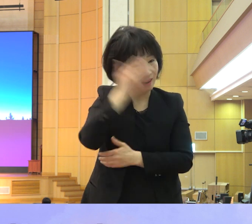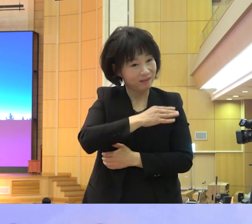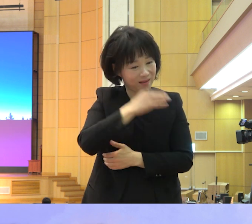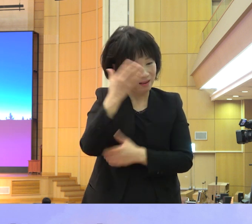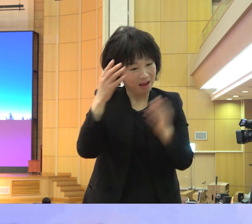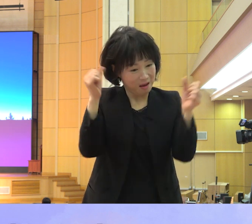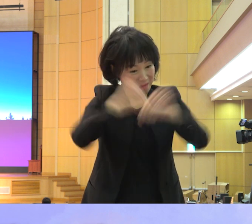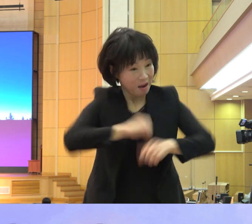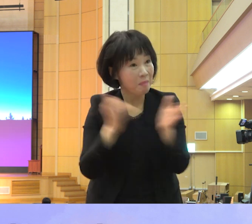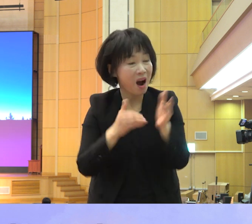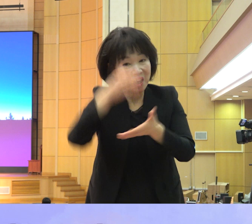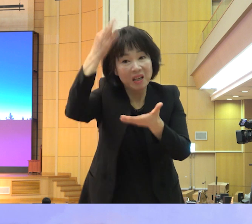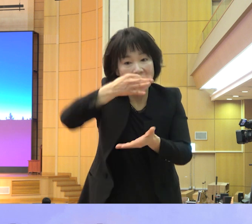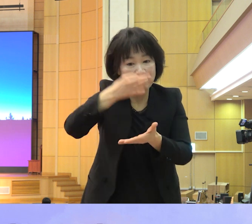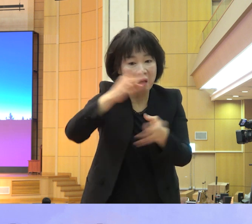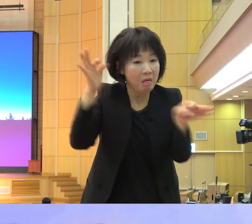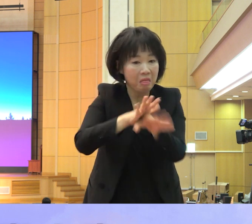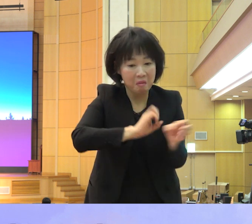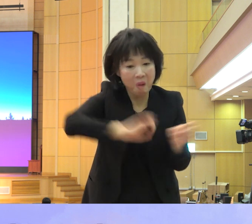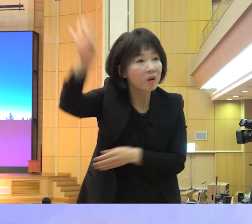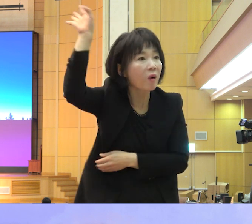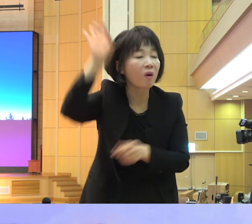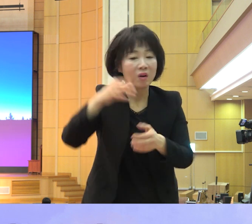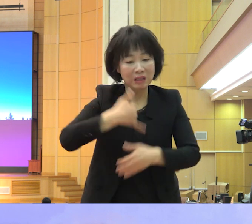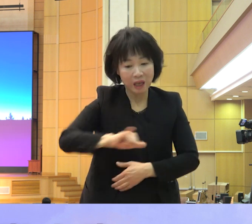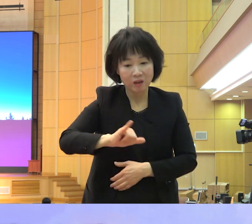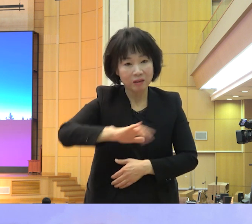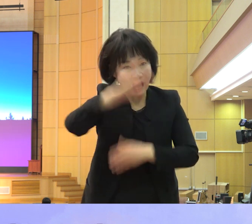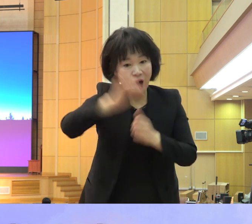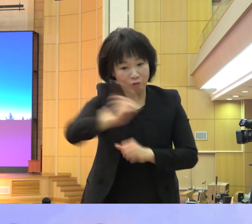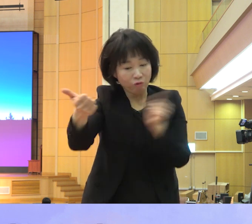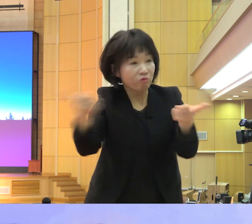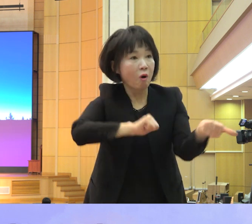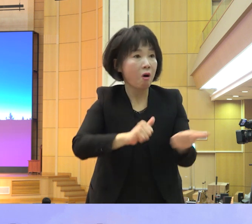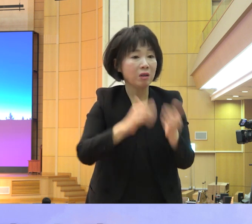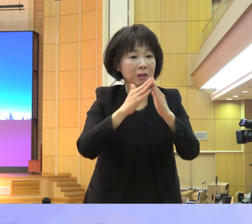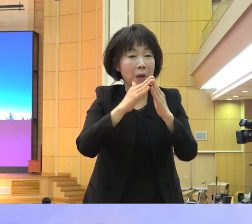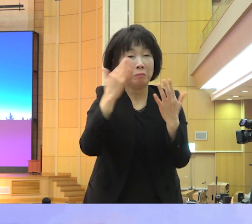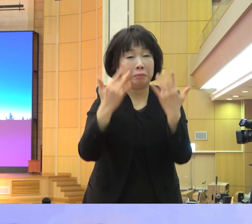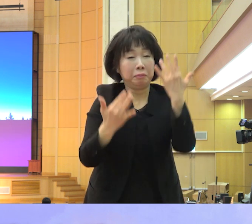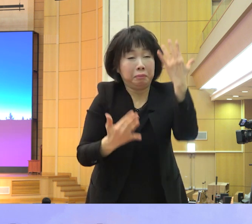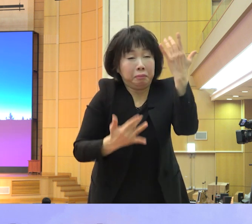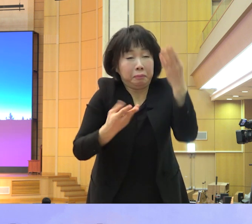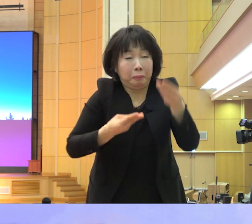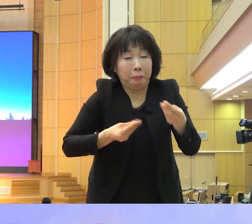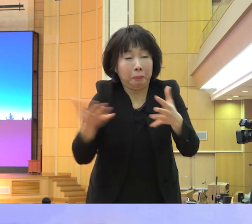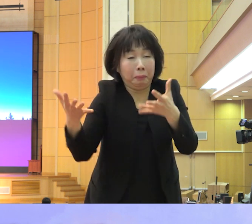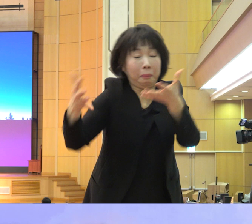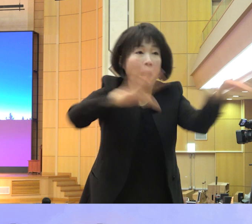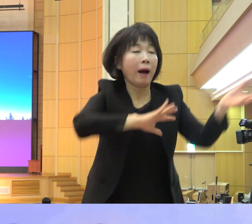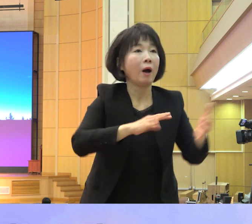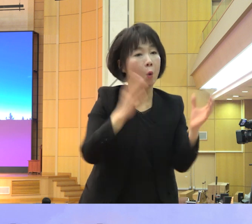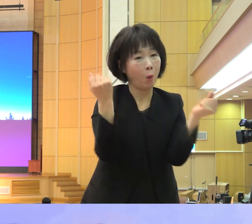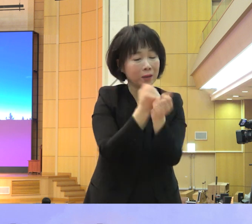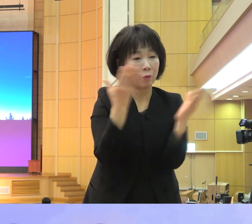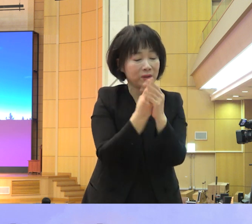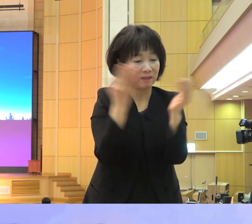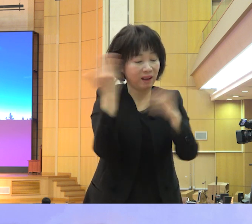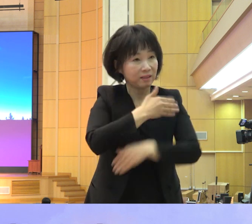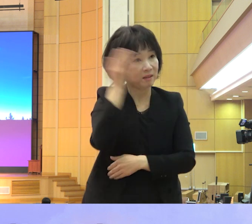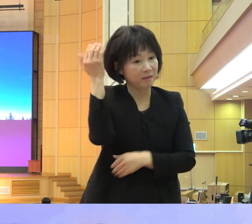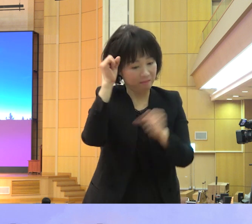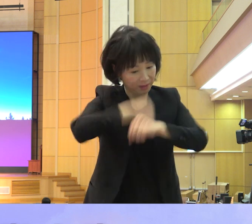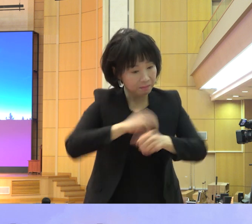망했는데도 재물이 다 없어지고 자녀가 다 죽어버리고 집은 불에 타서 잿더미가 돼버리고 당신은 이제